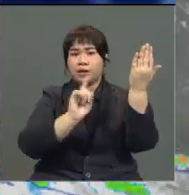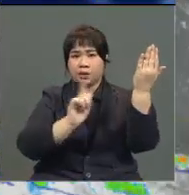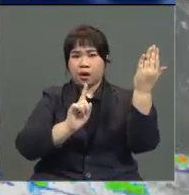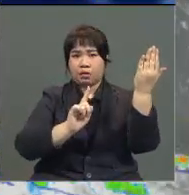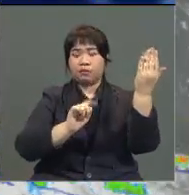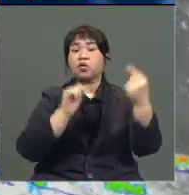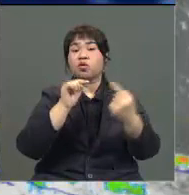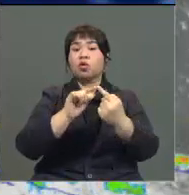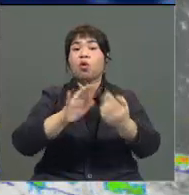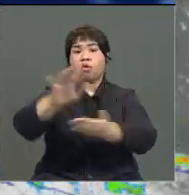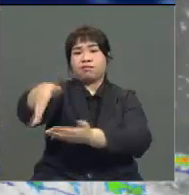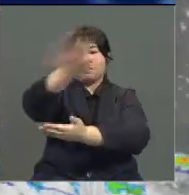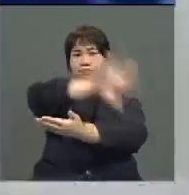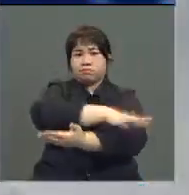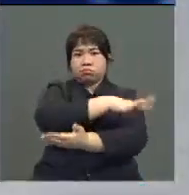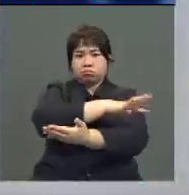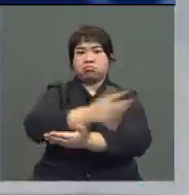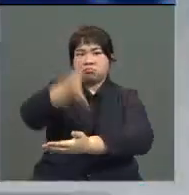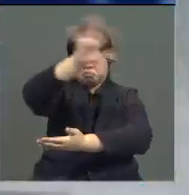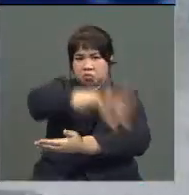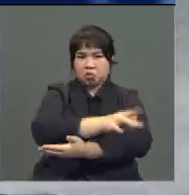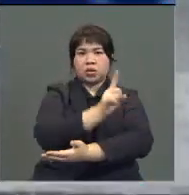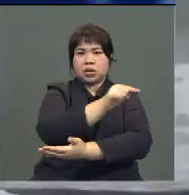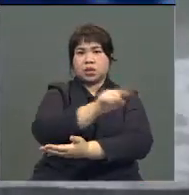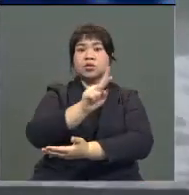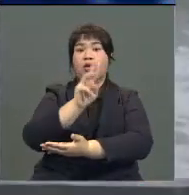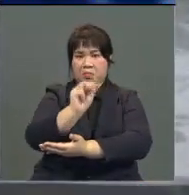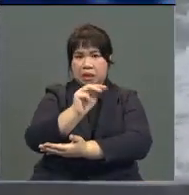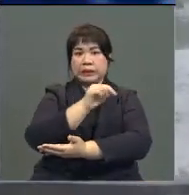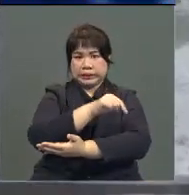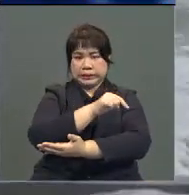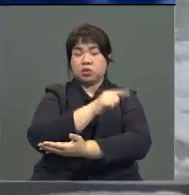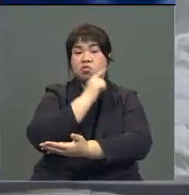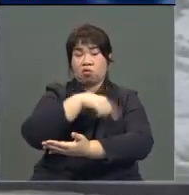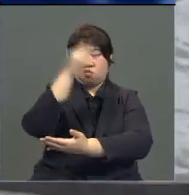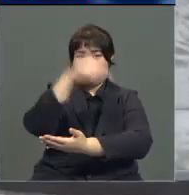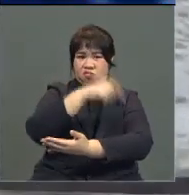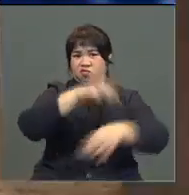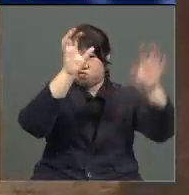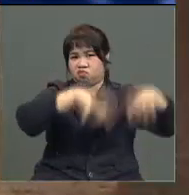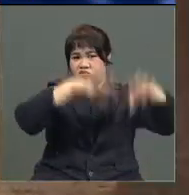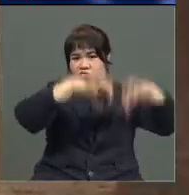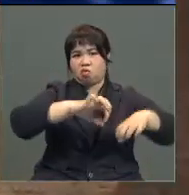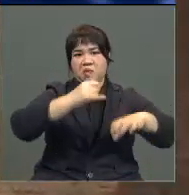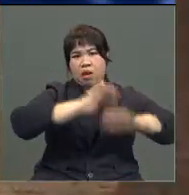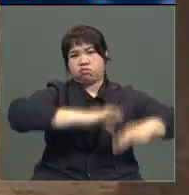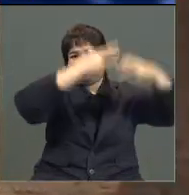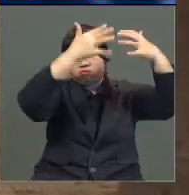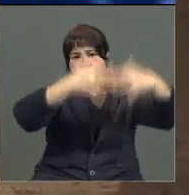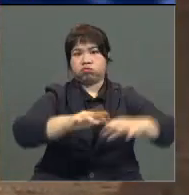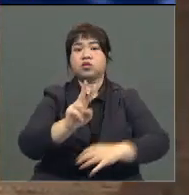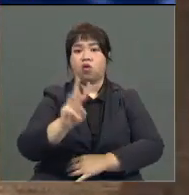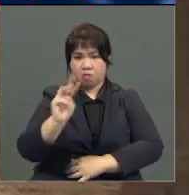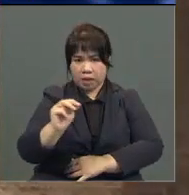ลมในทะเลค่ะในส่วนของทะเลอันดามันอย่าคลื่นสูงประมาณ 1ถึง H Mจุดที่มีฝนฟ้าคะนองคลื่นสูงมากกว่า 2เมตร